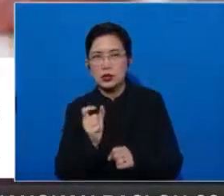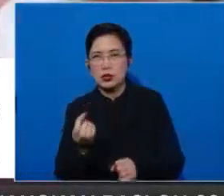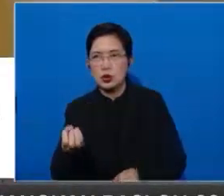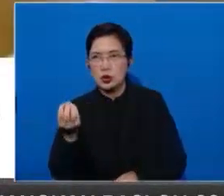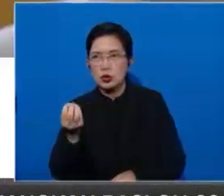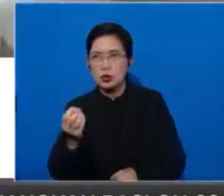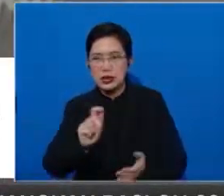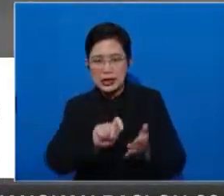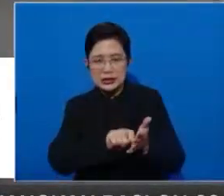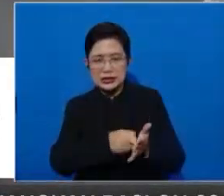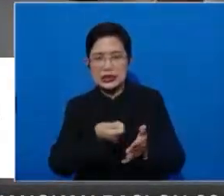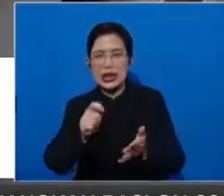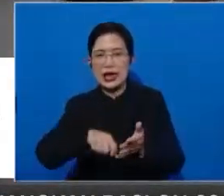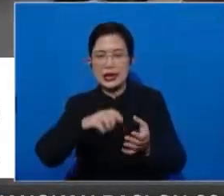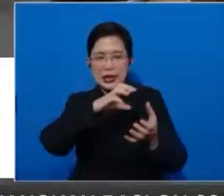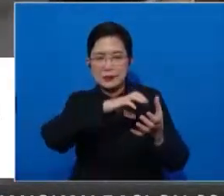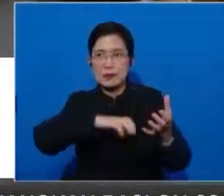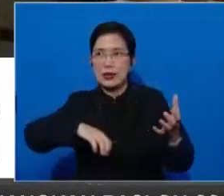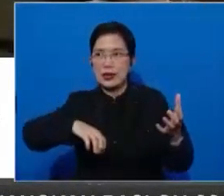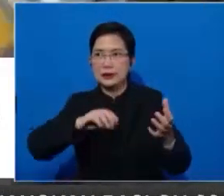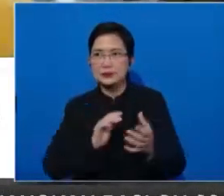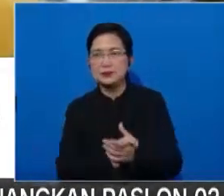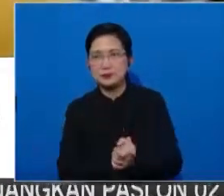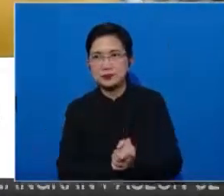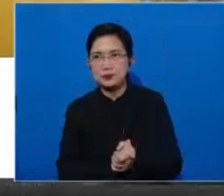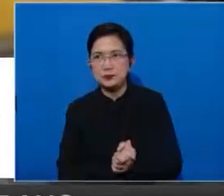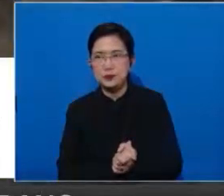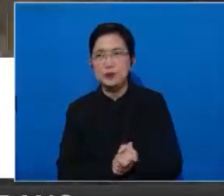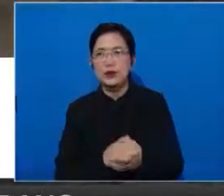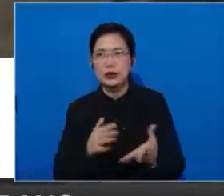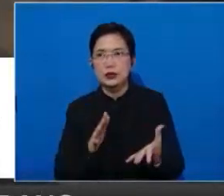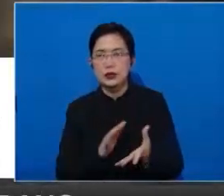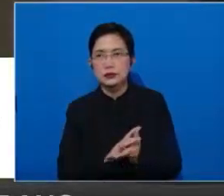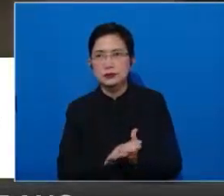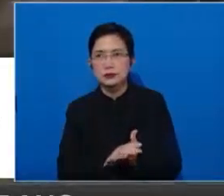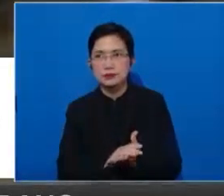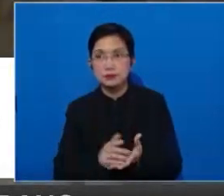pepaya. Jangan lupa, saring adonan sebelum dimasak menjadi lapisan pancake.